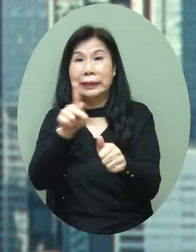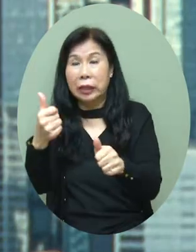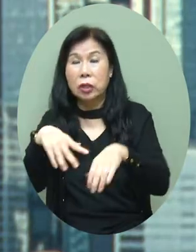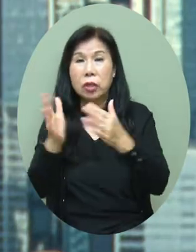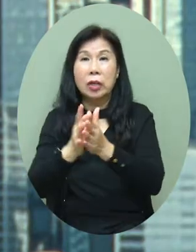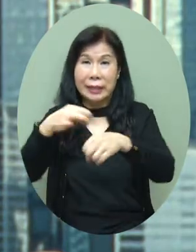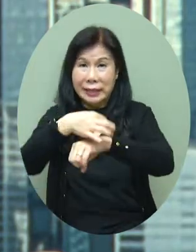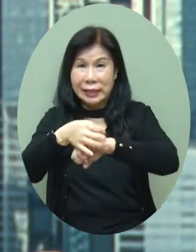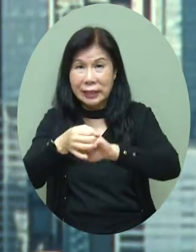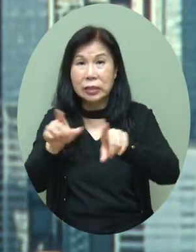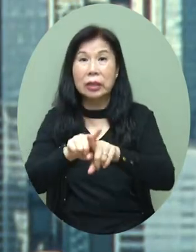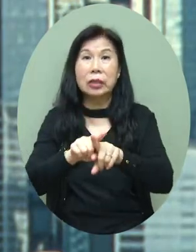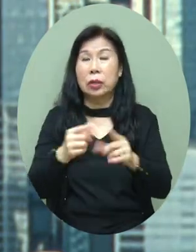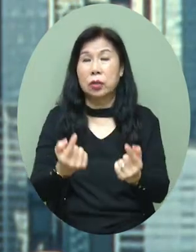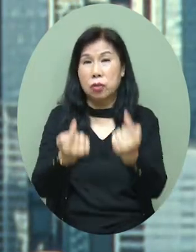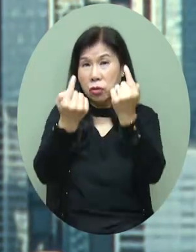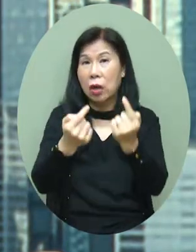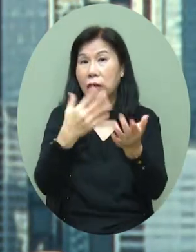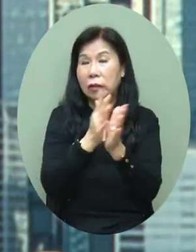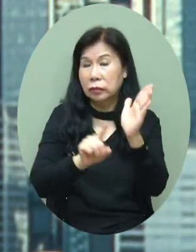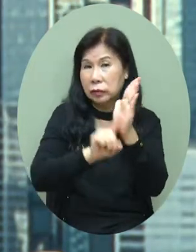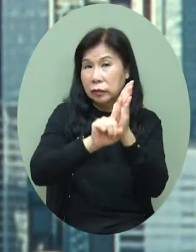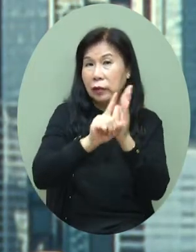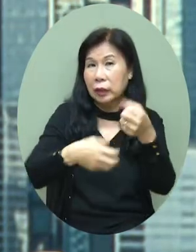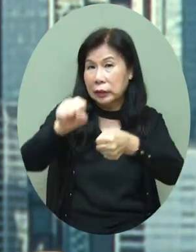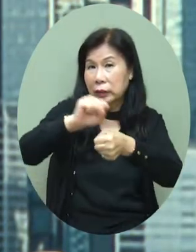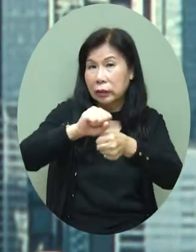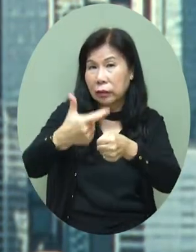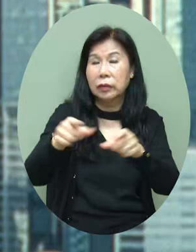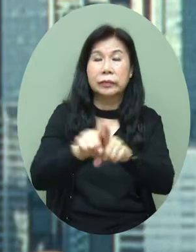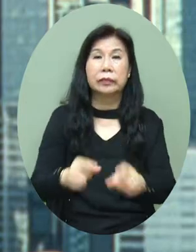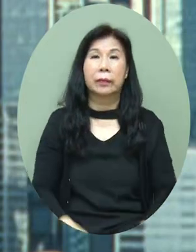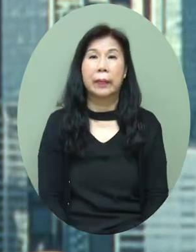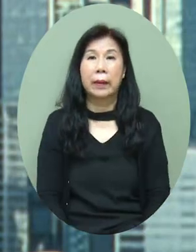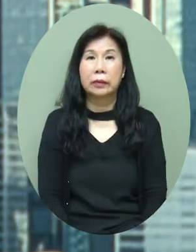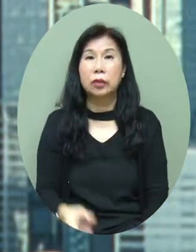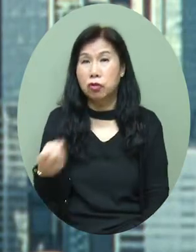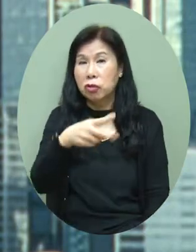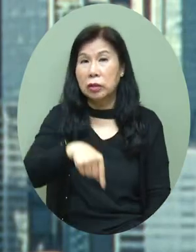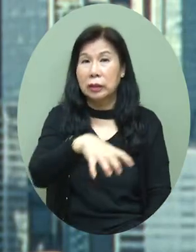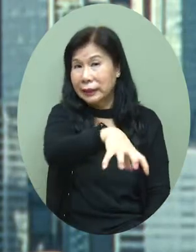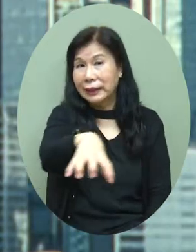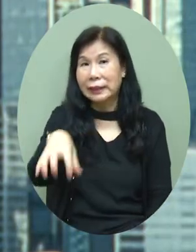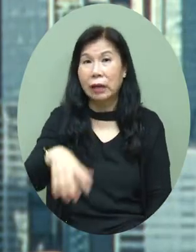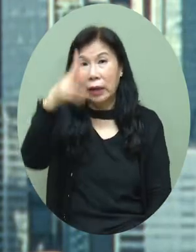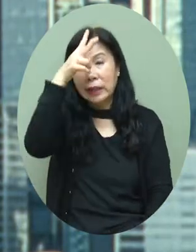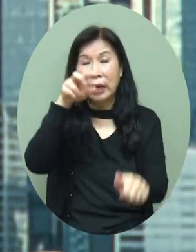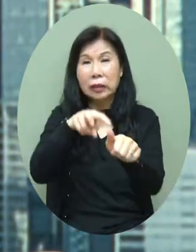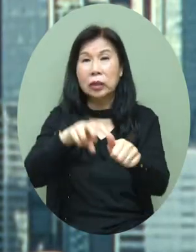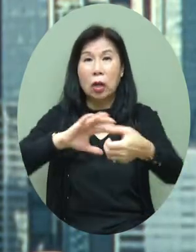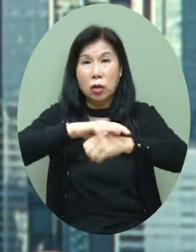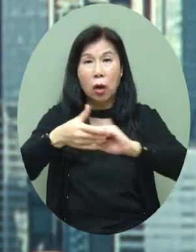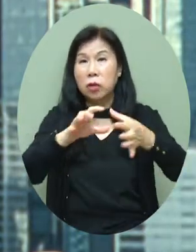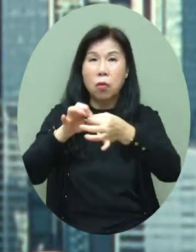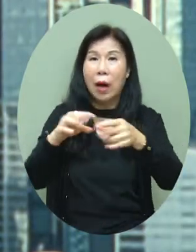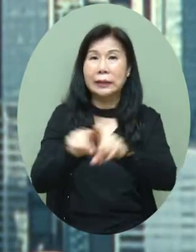個通脹嘅升幅係非常之高嘅。 咁另外地緣政治令到國際關係都